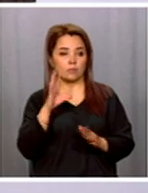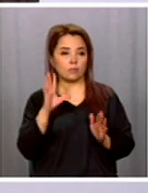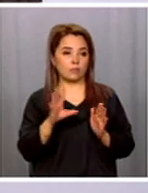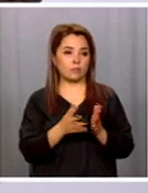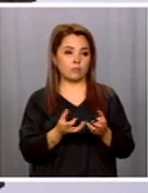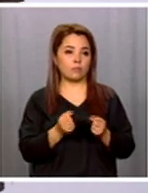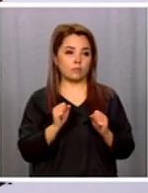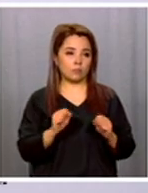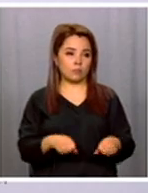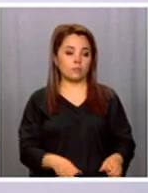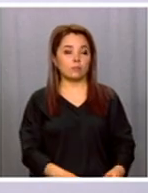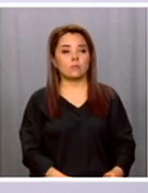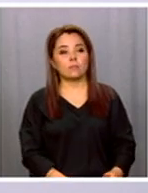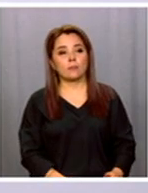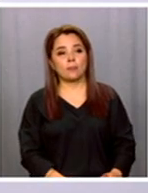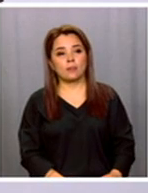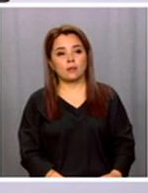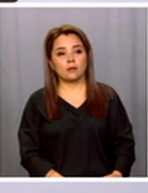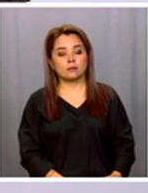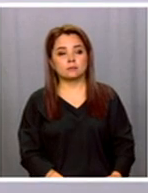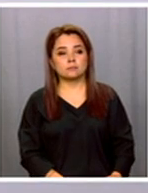болады.